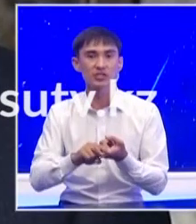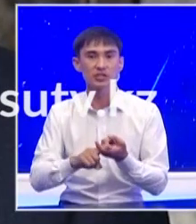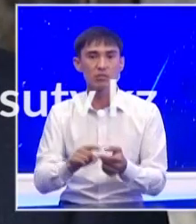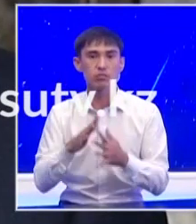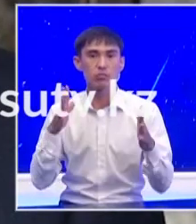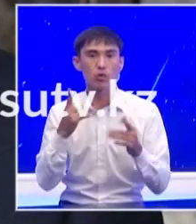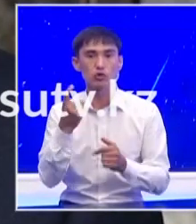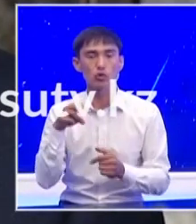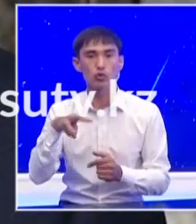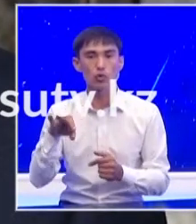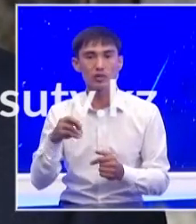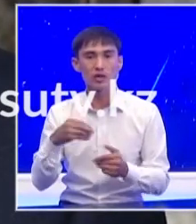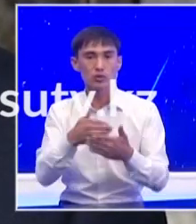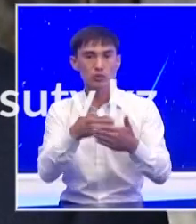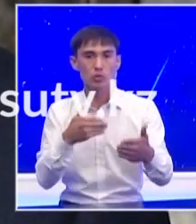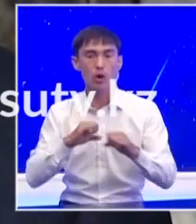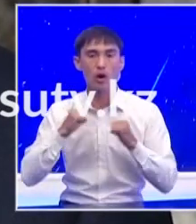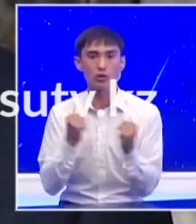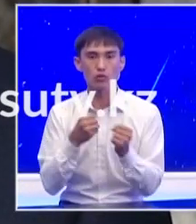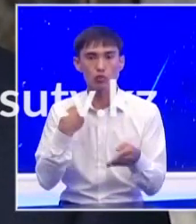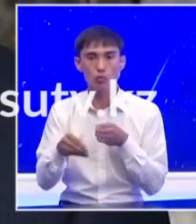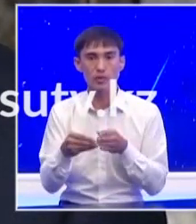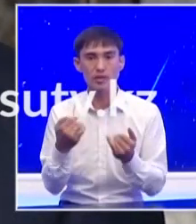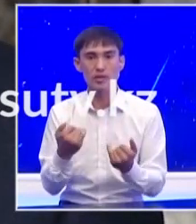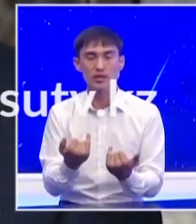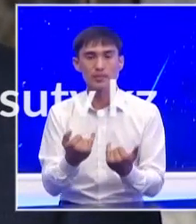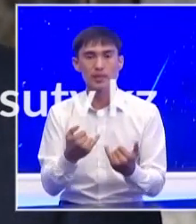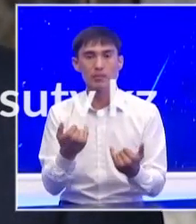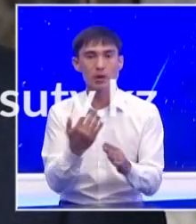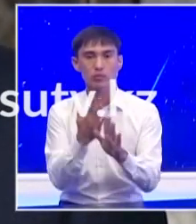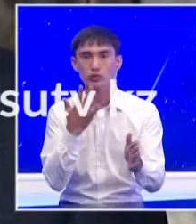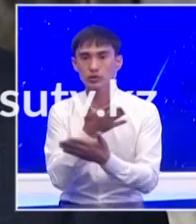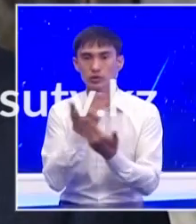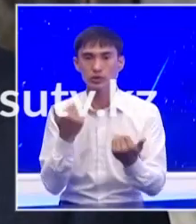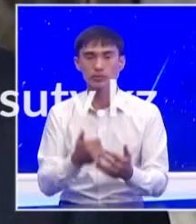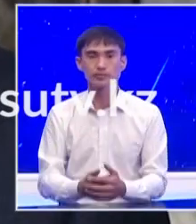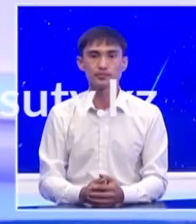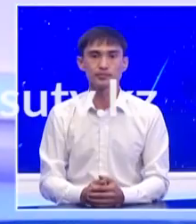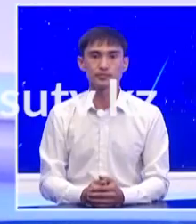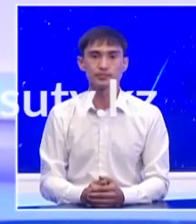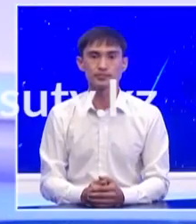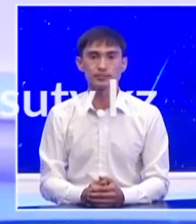региона заблаговременно приобрести его до наступления холодов, пока нет ажиотажа и длинных очередей.